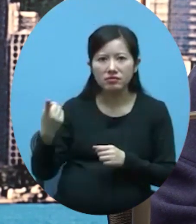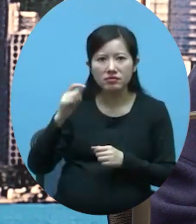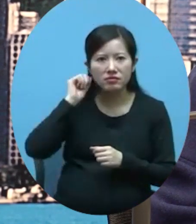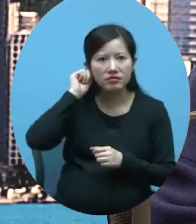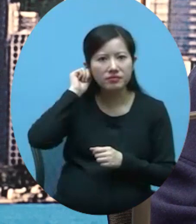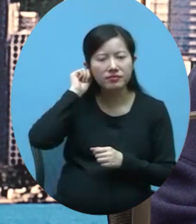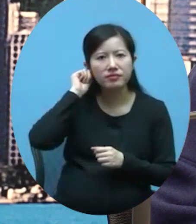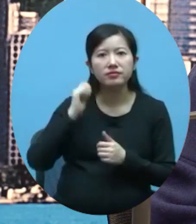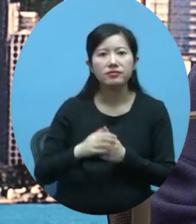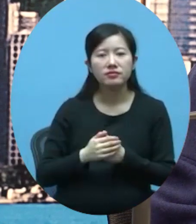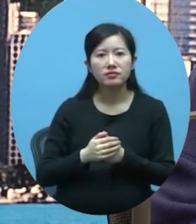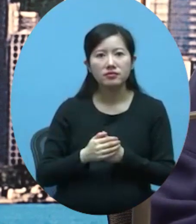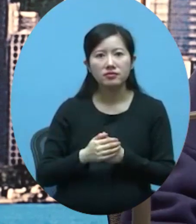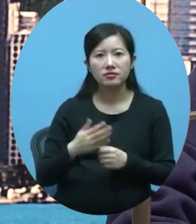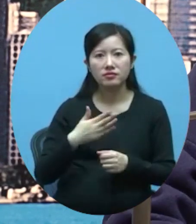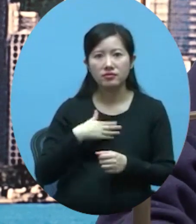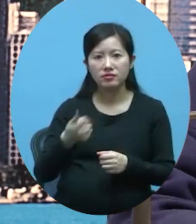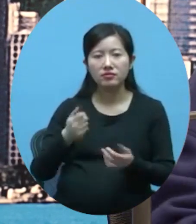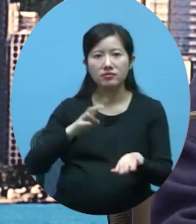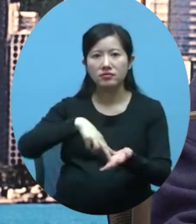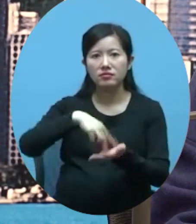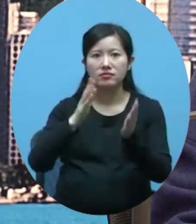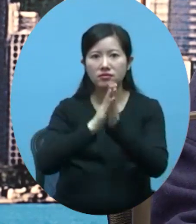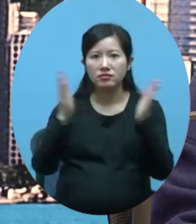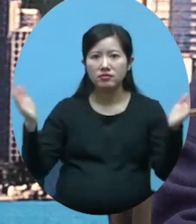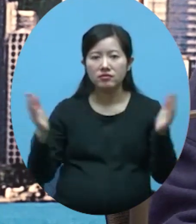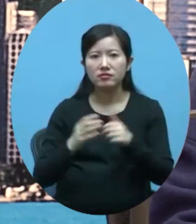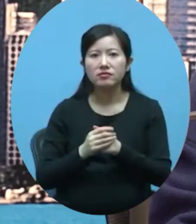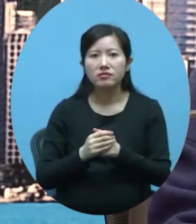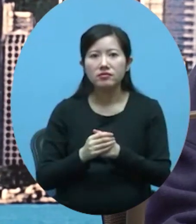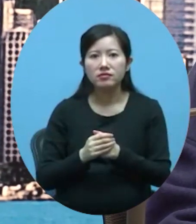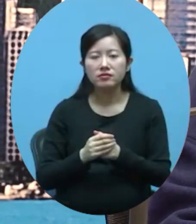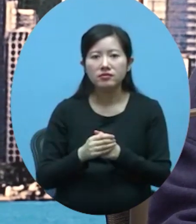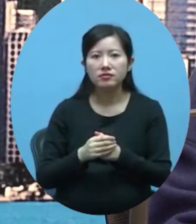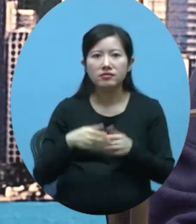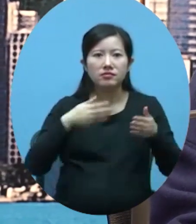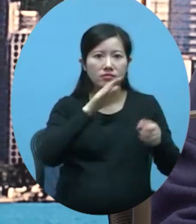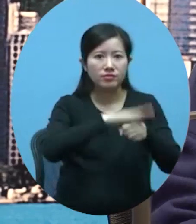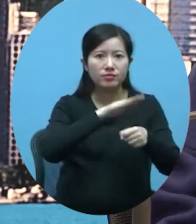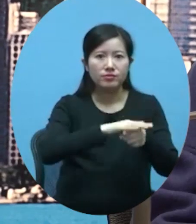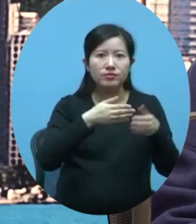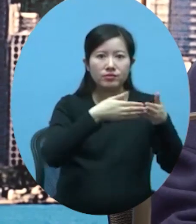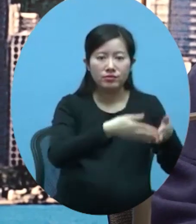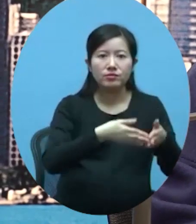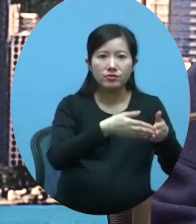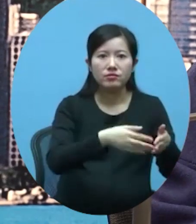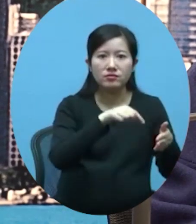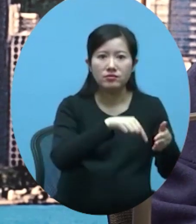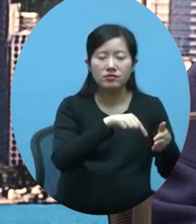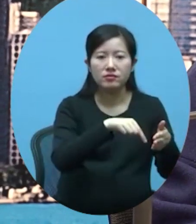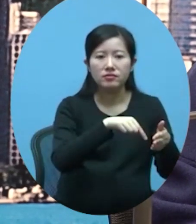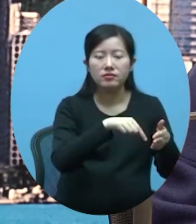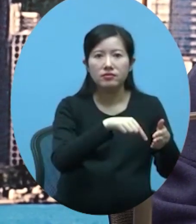女士你好 立场新闻的首先想问一下关于鑽石公主号那边就是如果